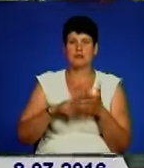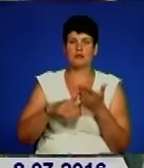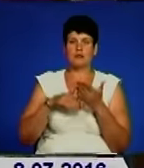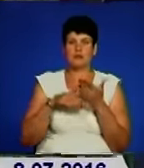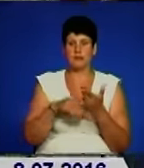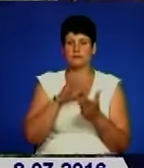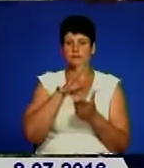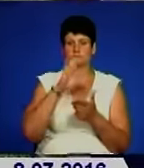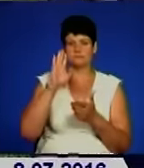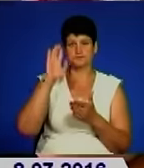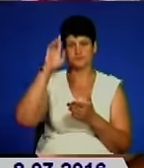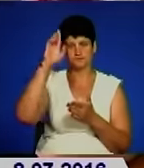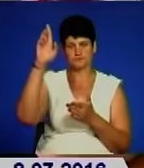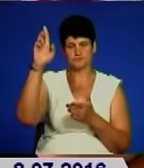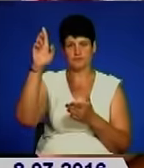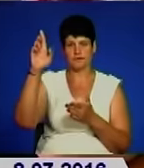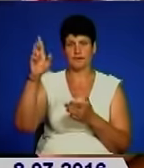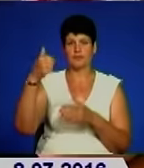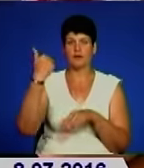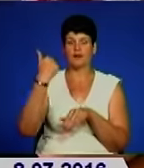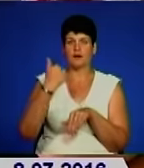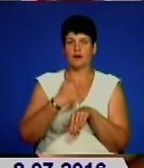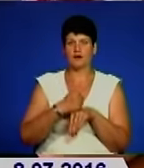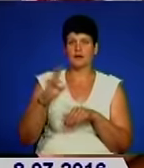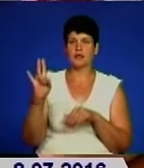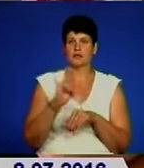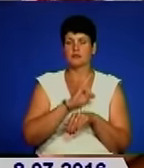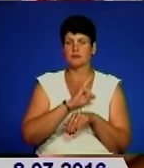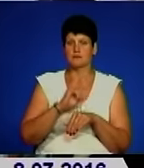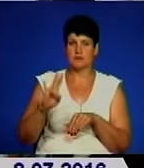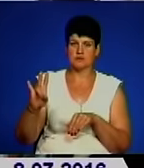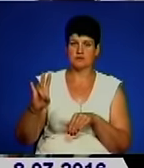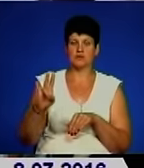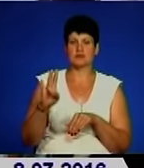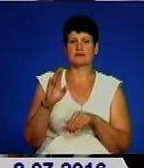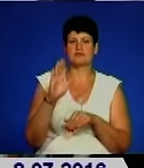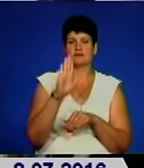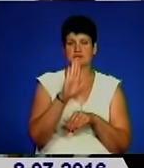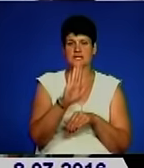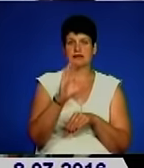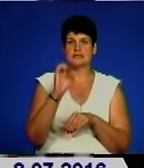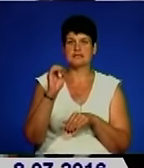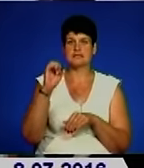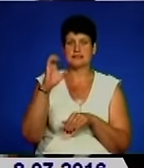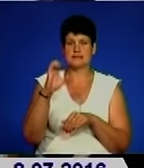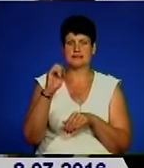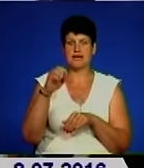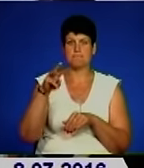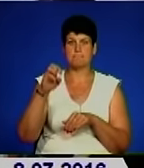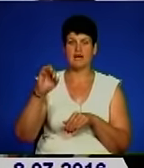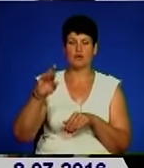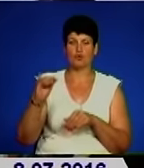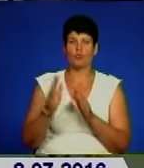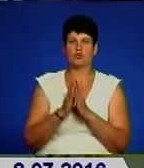Пресвятої Богородиці. Архієпископ і митрополит Тернопільсько-Зборівський владика Василій Семенюк закликає усіх